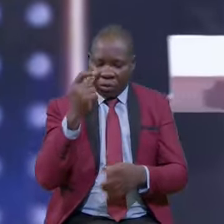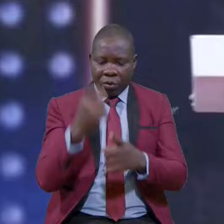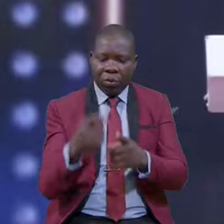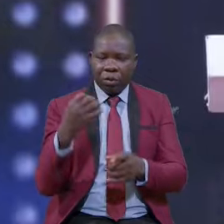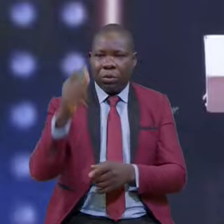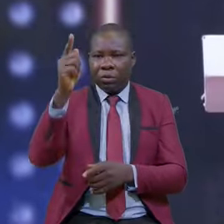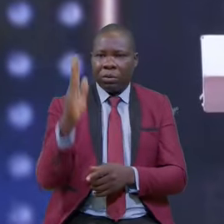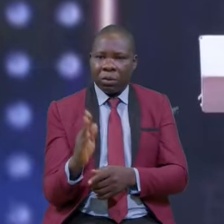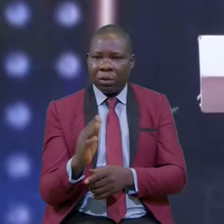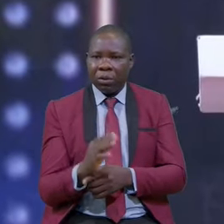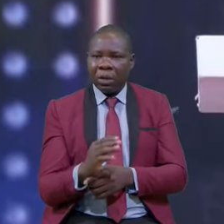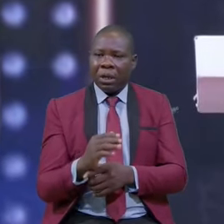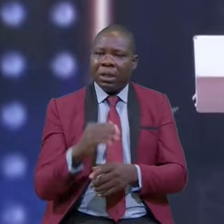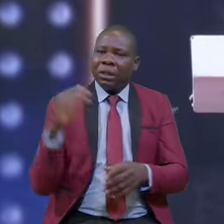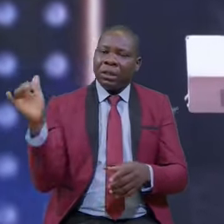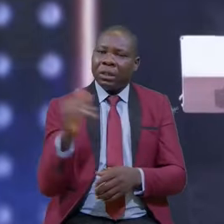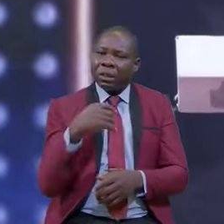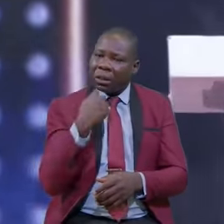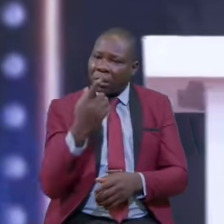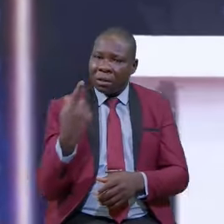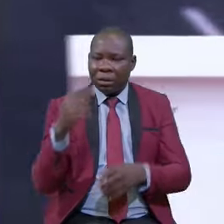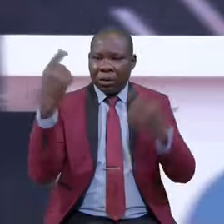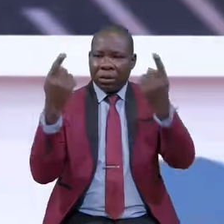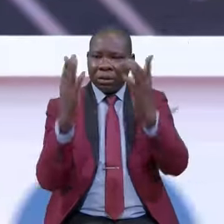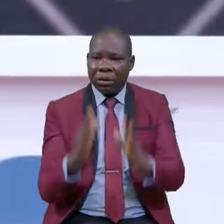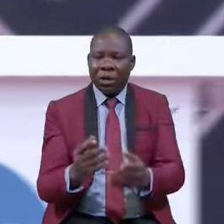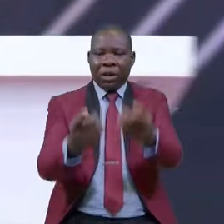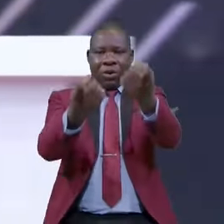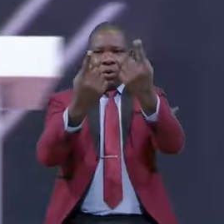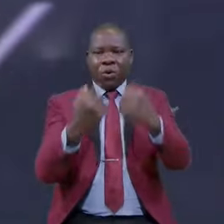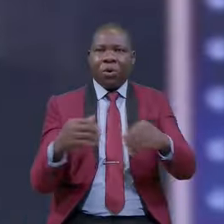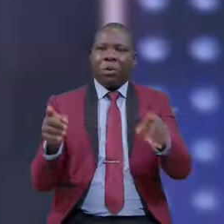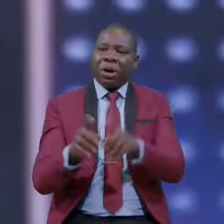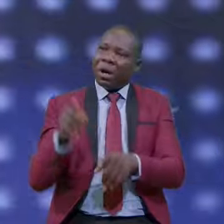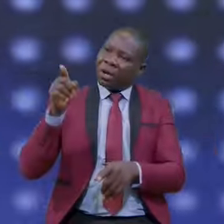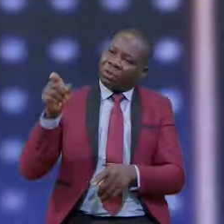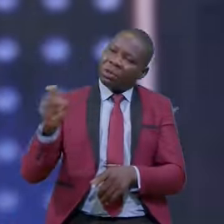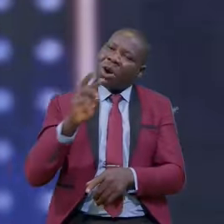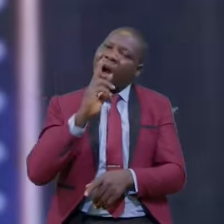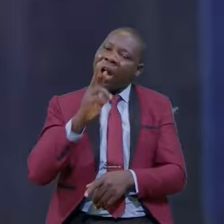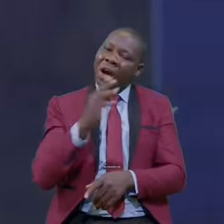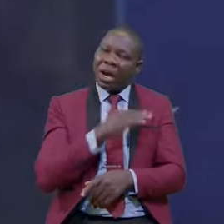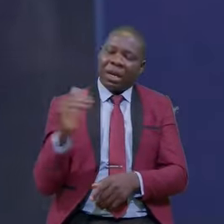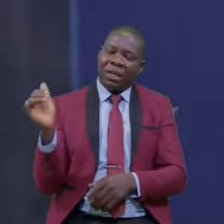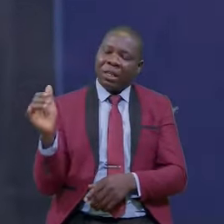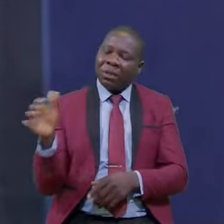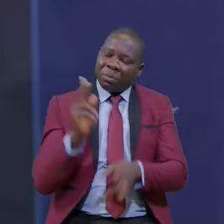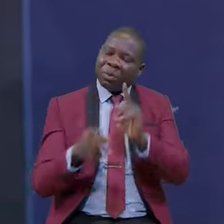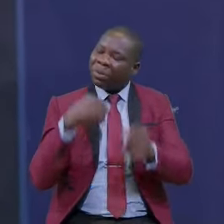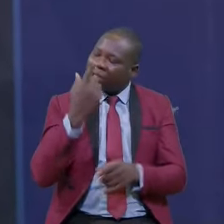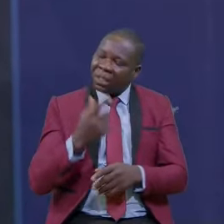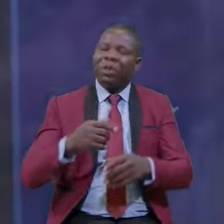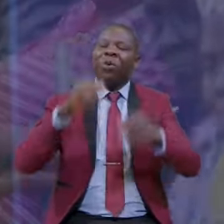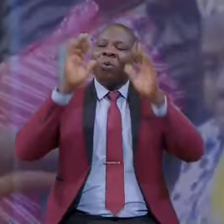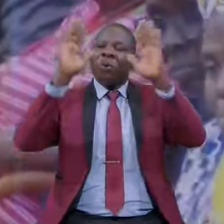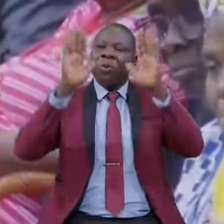pécheurs, il dit, venez tel que vous êtes. Et les gens disent, oh, merveilleux, merveilleux. J'ai entendu le